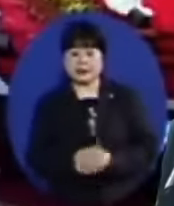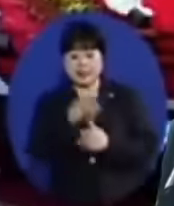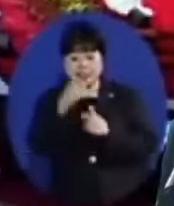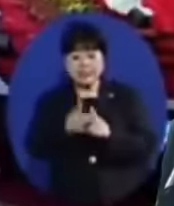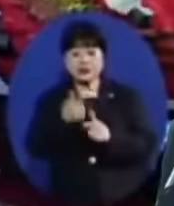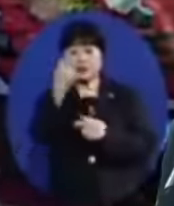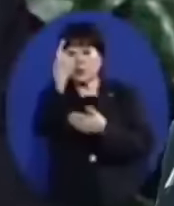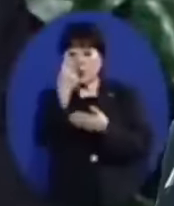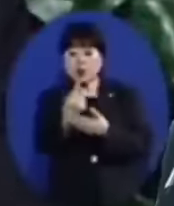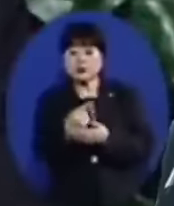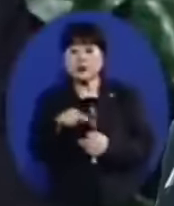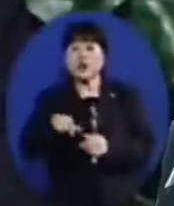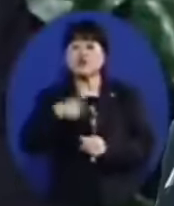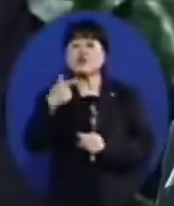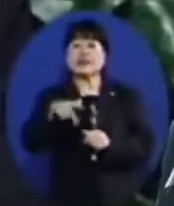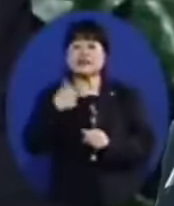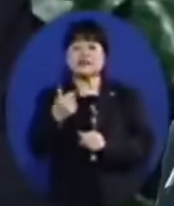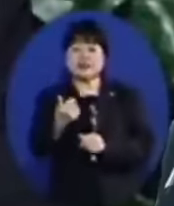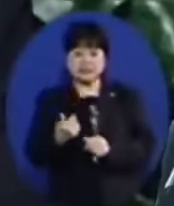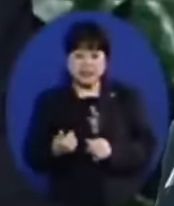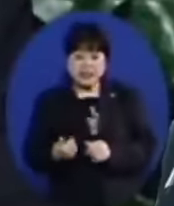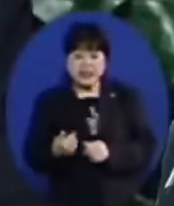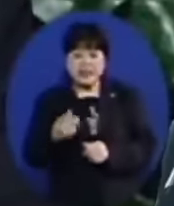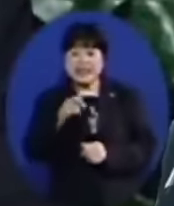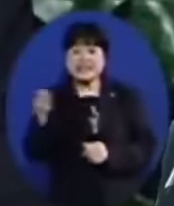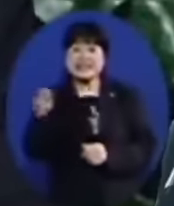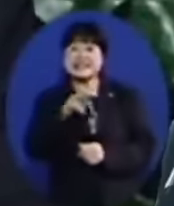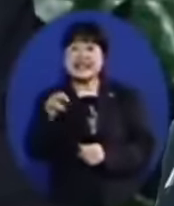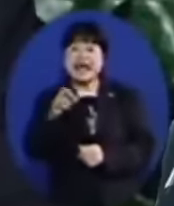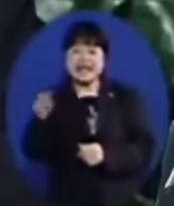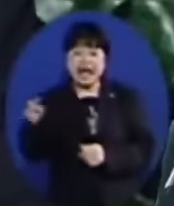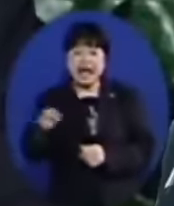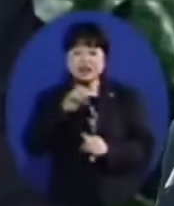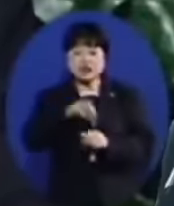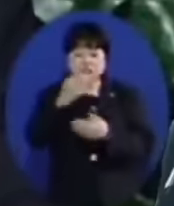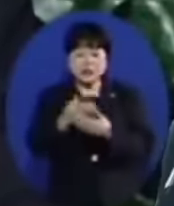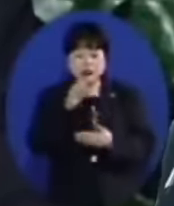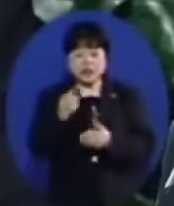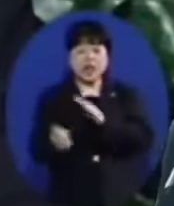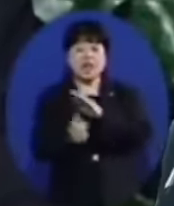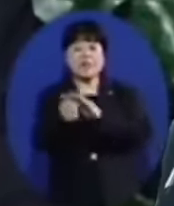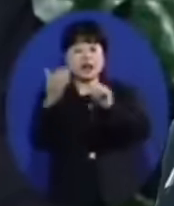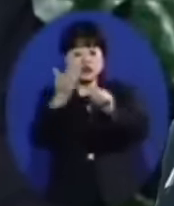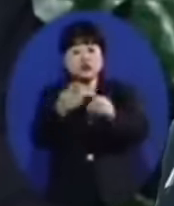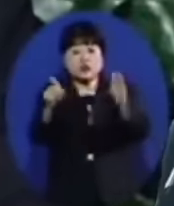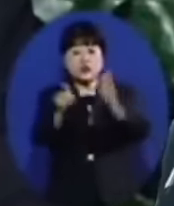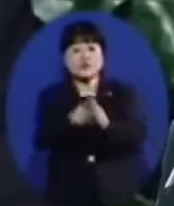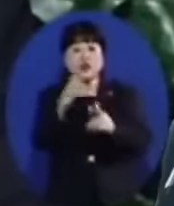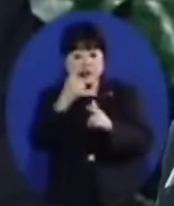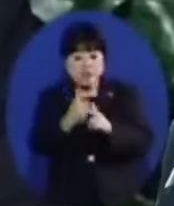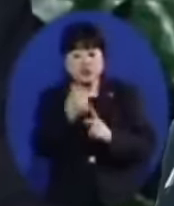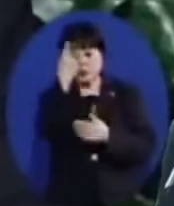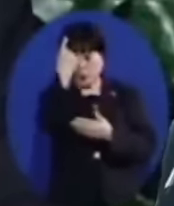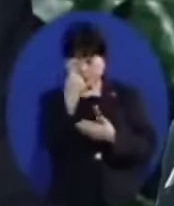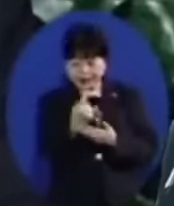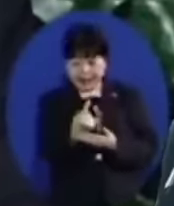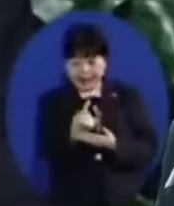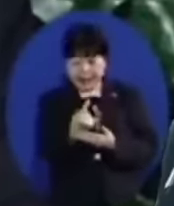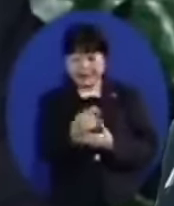예수님 오기 600 내지 700년 전에 이사야는 이 저주받은 땅에 희망을 주기 위해서 예수님이 오셨다는